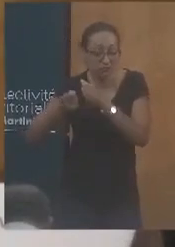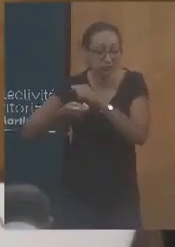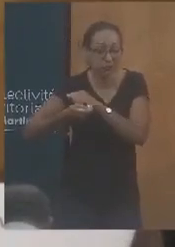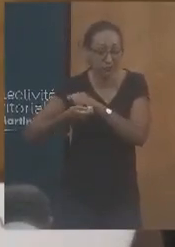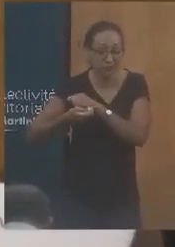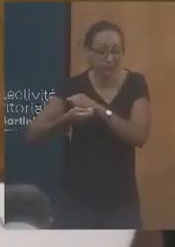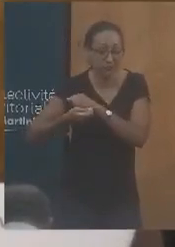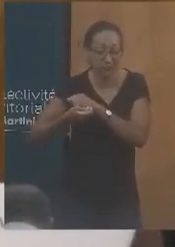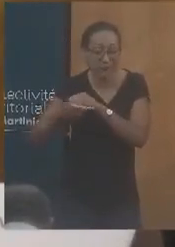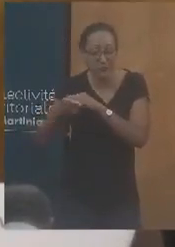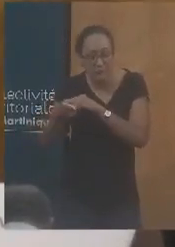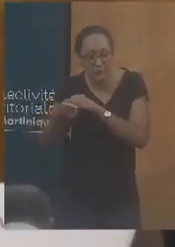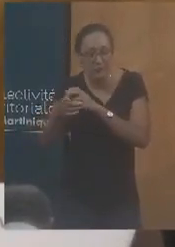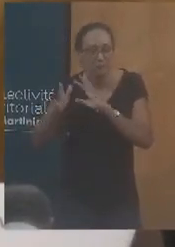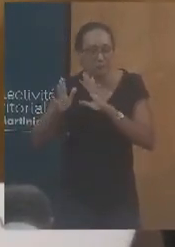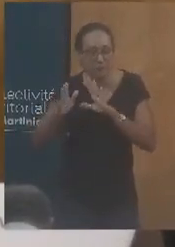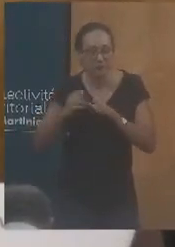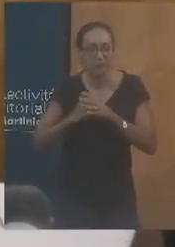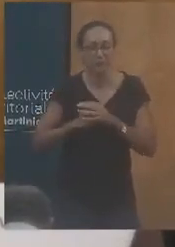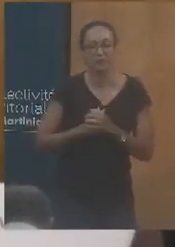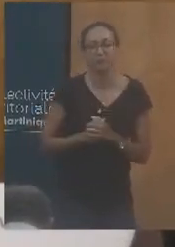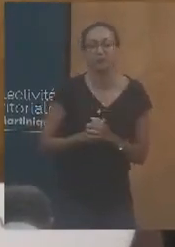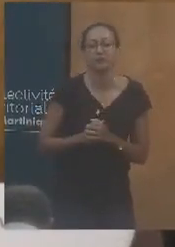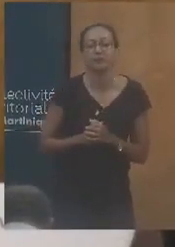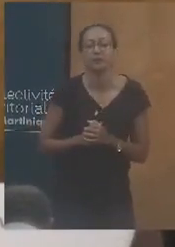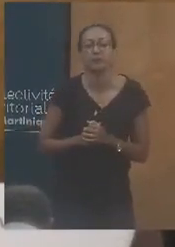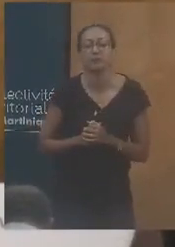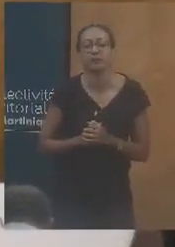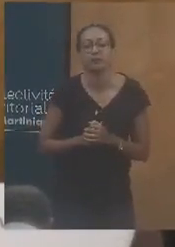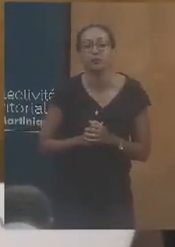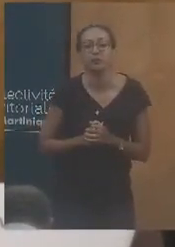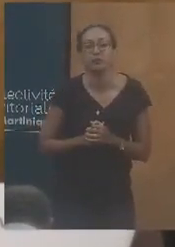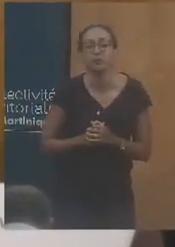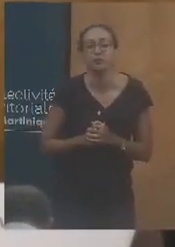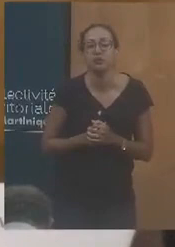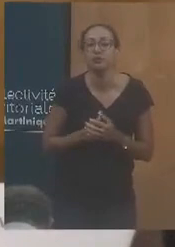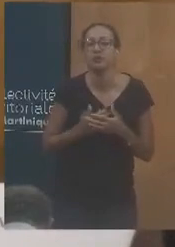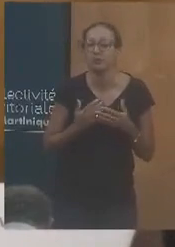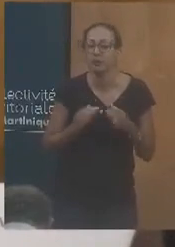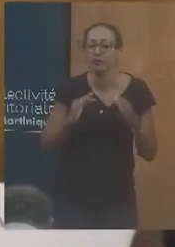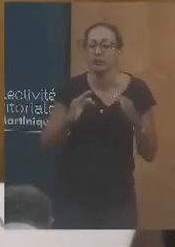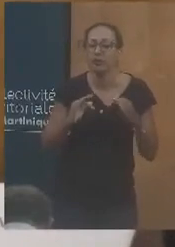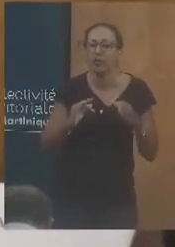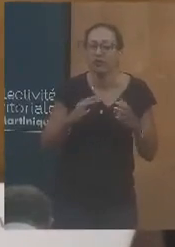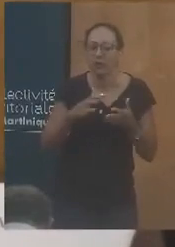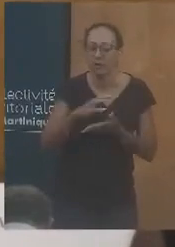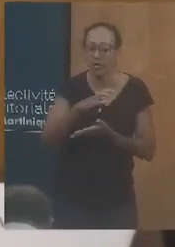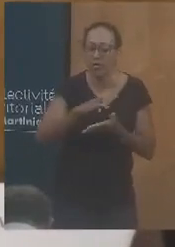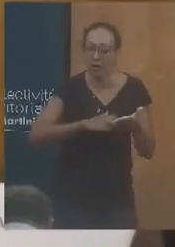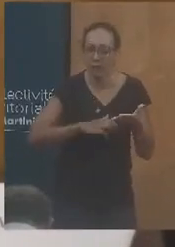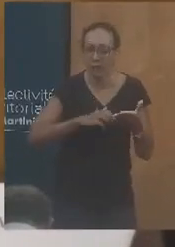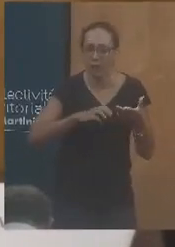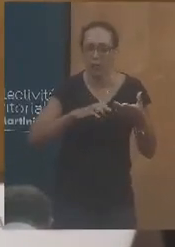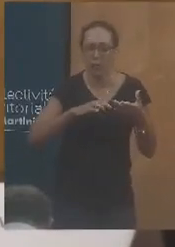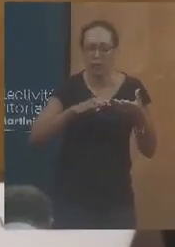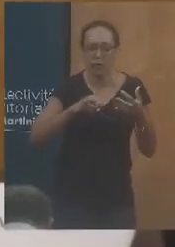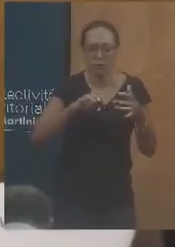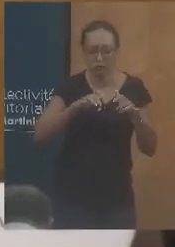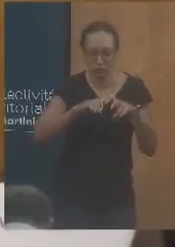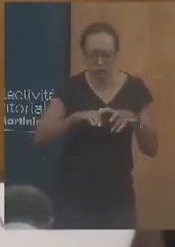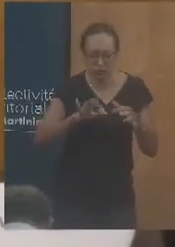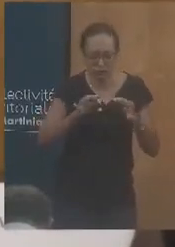ça qu'il s'agit, de la Constitution. D'abord, dans la rédaction du rapport, il y a une phrase qui